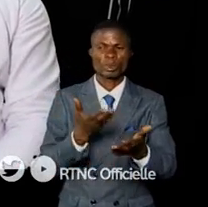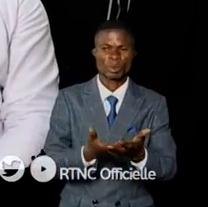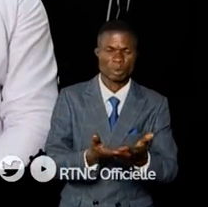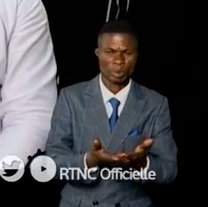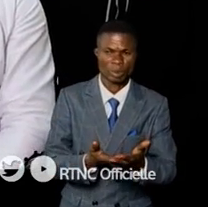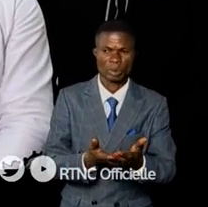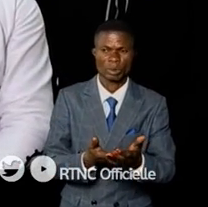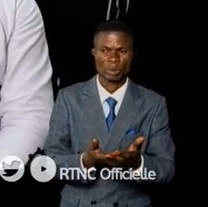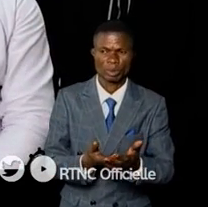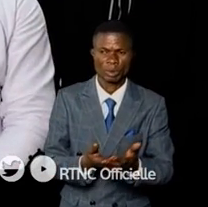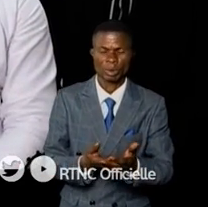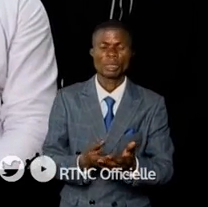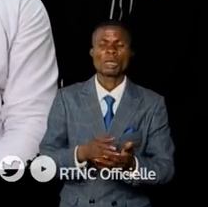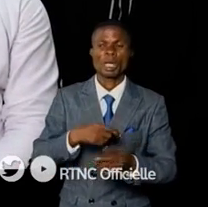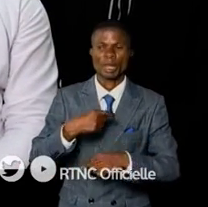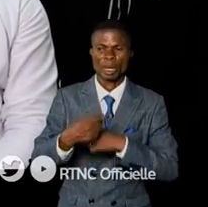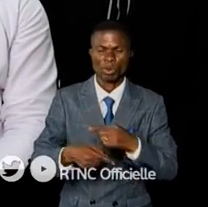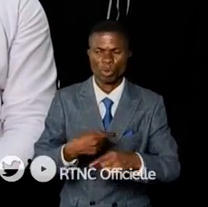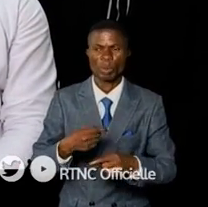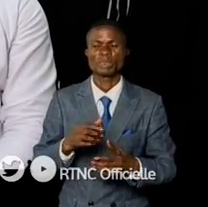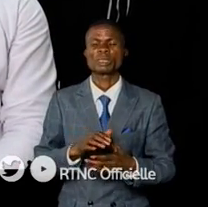institutions qui